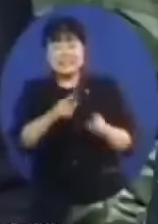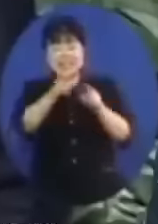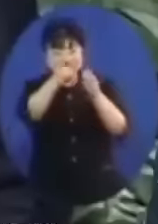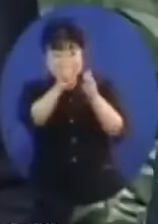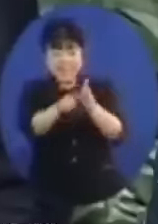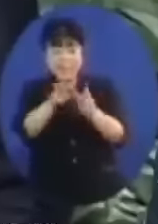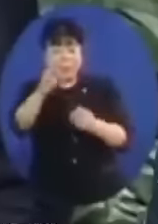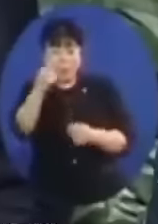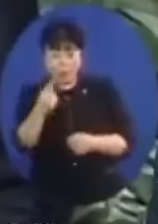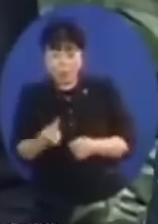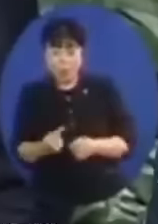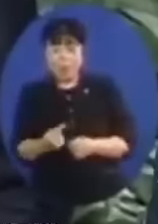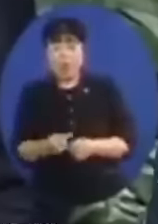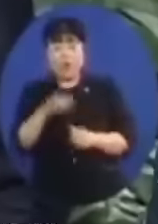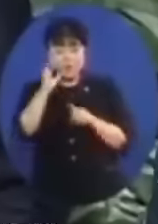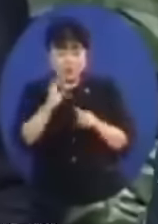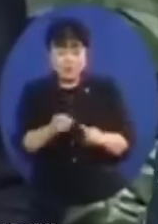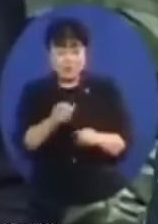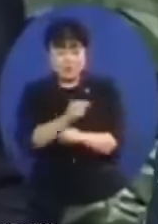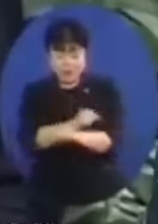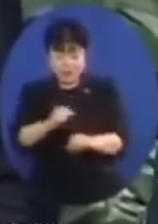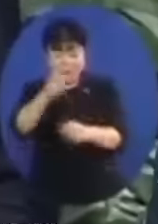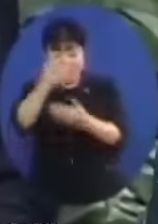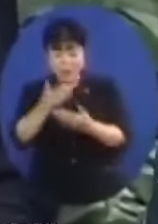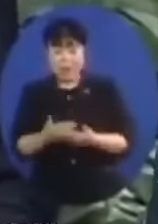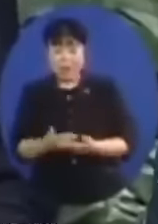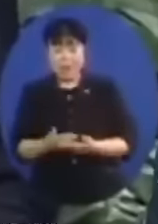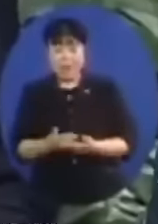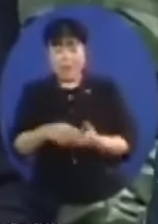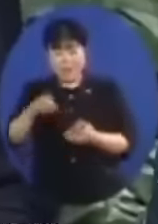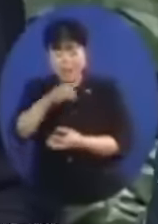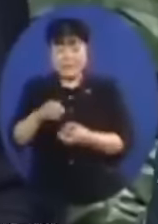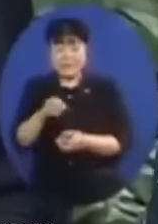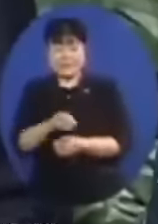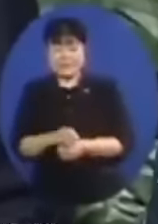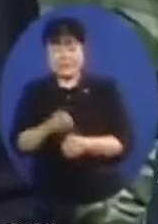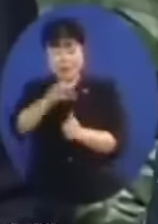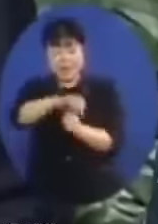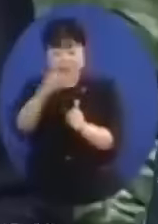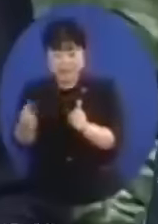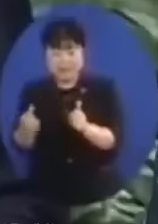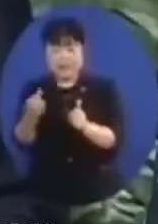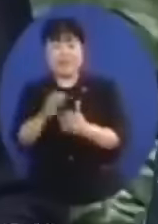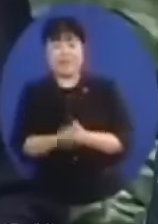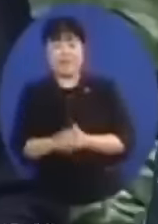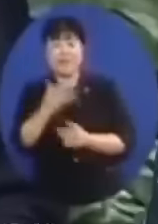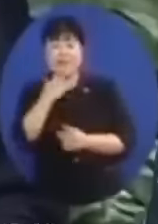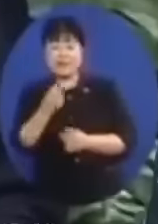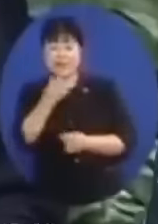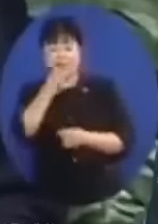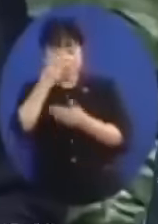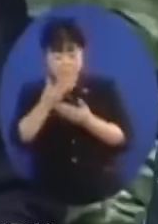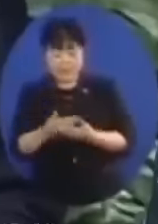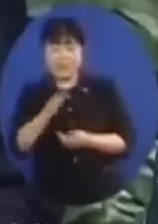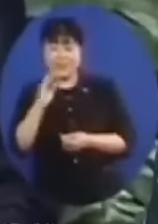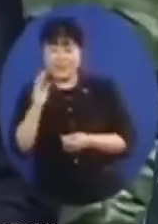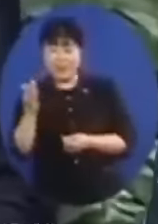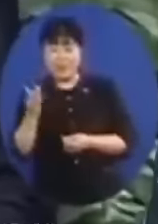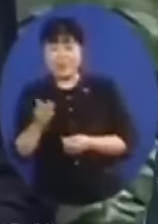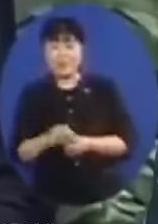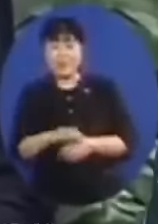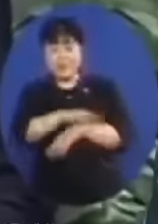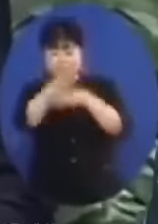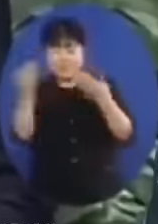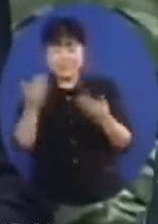동안에 저주에서 해방되고 가시와 은극기에서 해방되고 아브라함의 복을 받고 모든